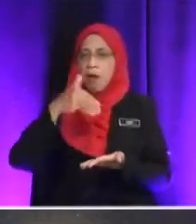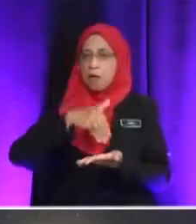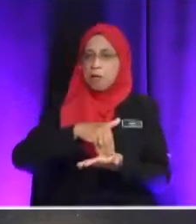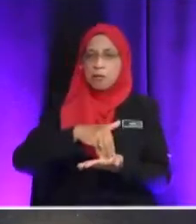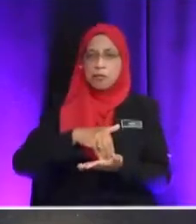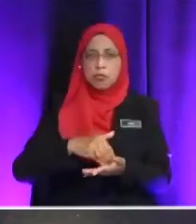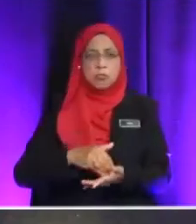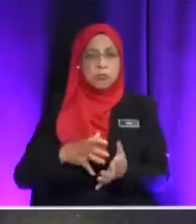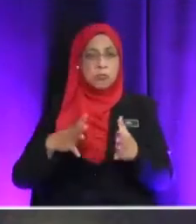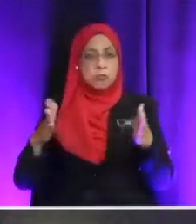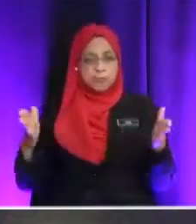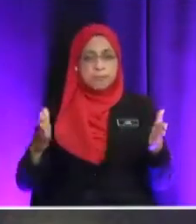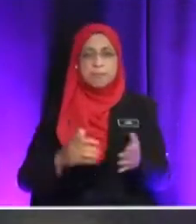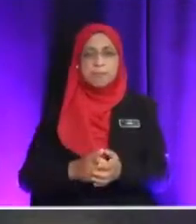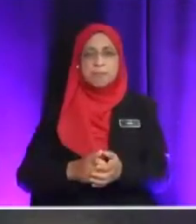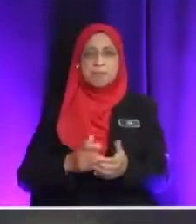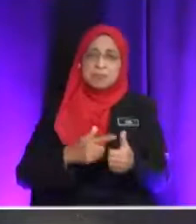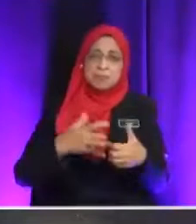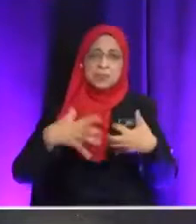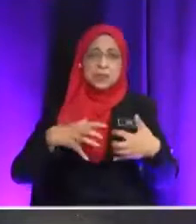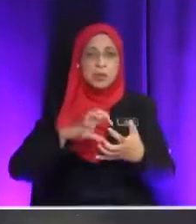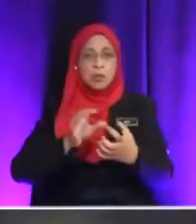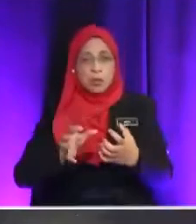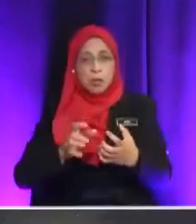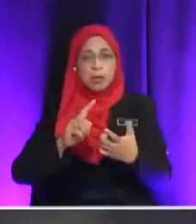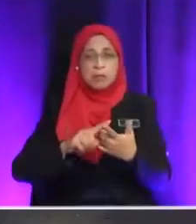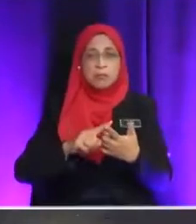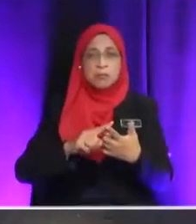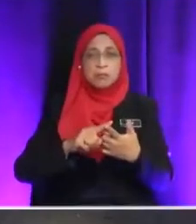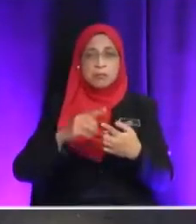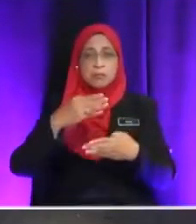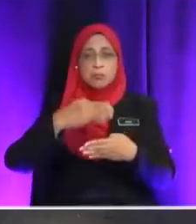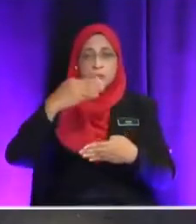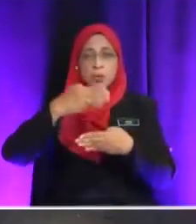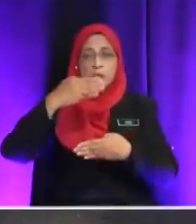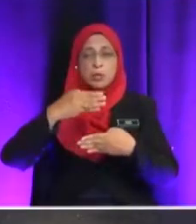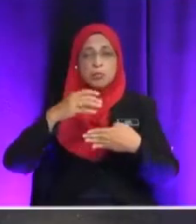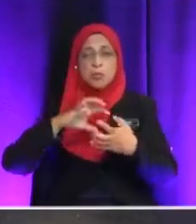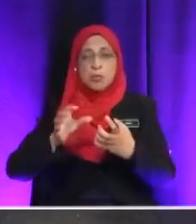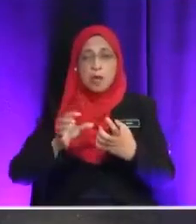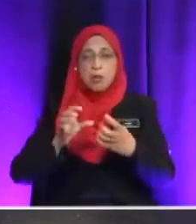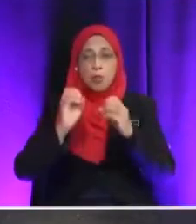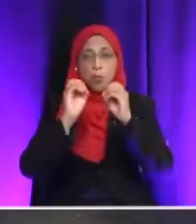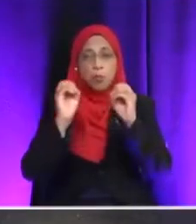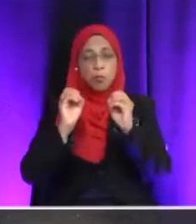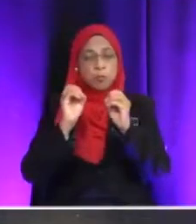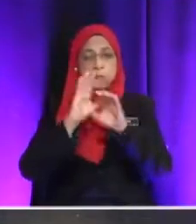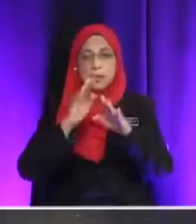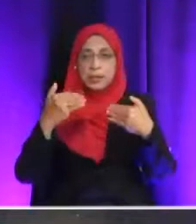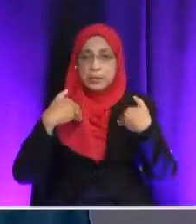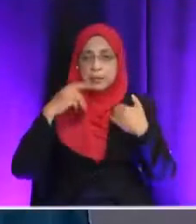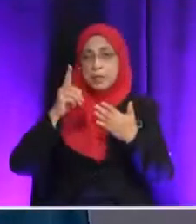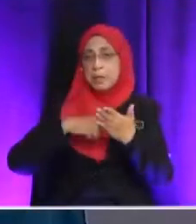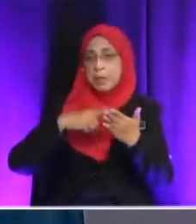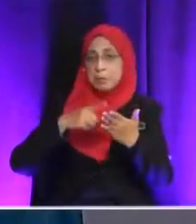dalam mesin kita bisa bahkan hilang kita hangus bila tapi kemudian data-data punya kita jadi kita